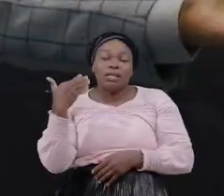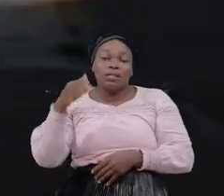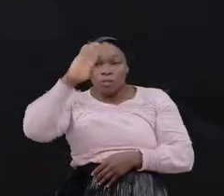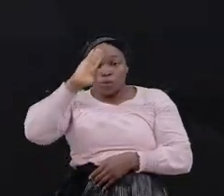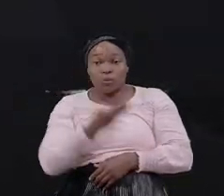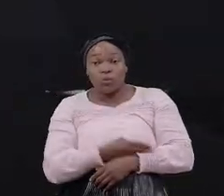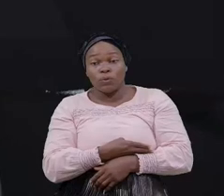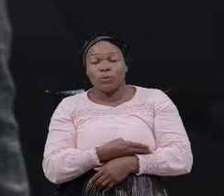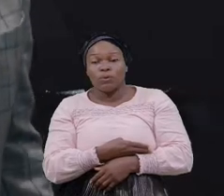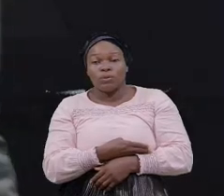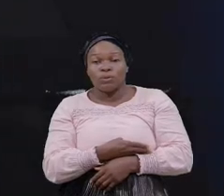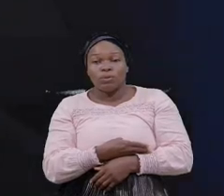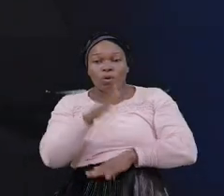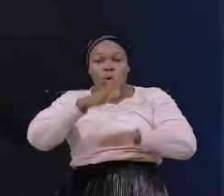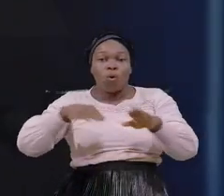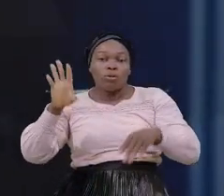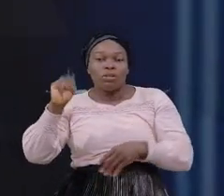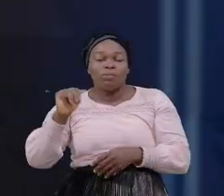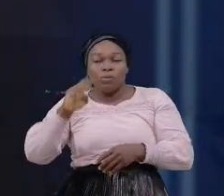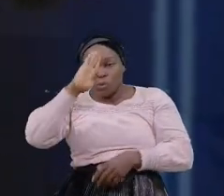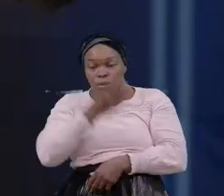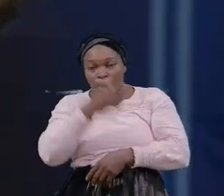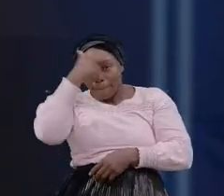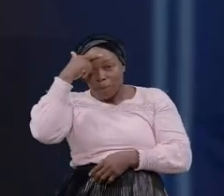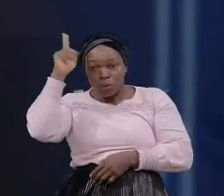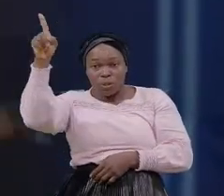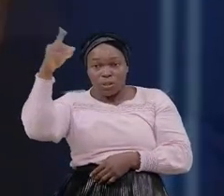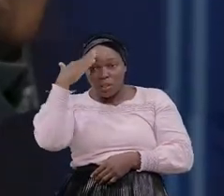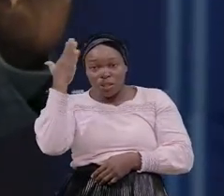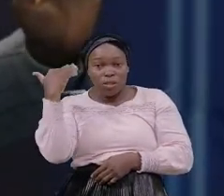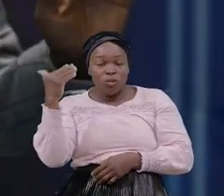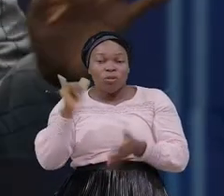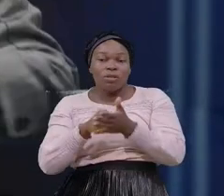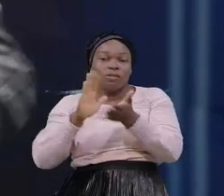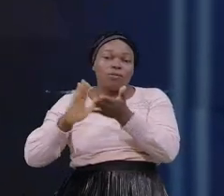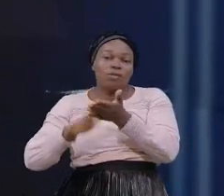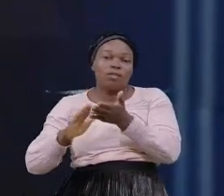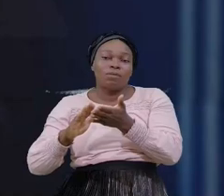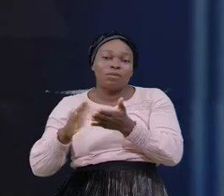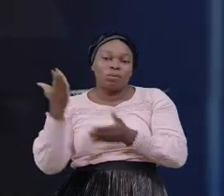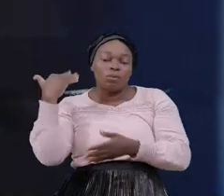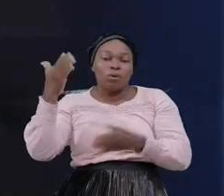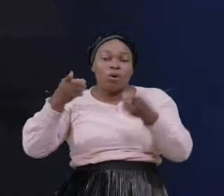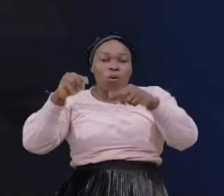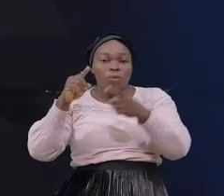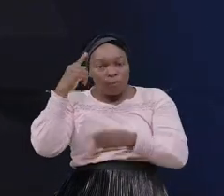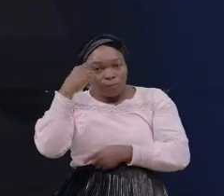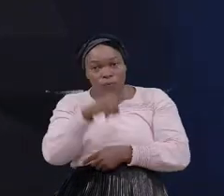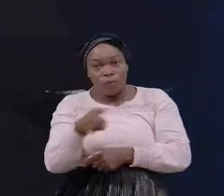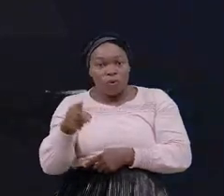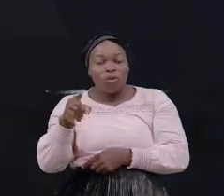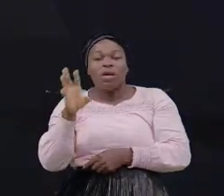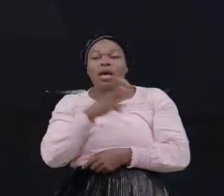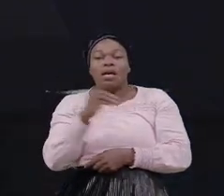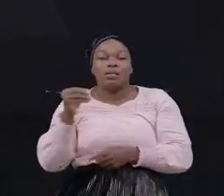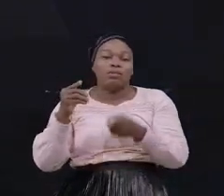il a appelé mon enfant parce qu'il savait qu'il sera pardonné. Sinon, si le pardon